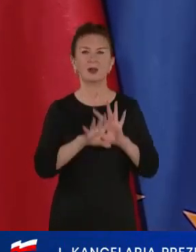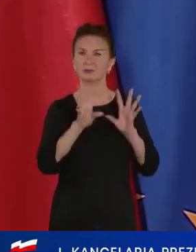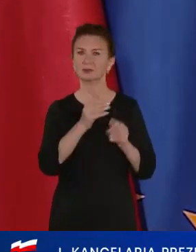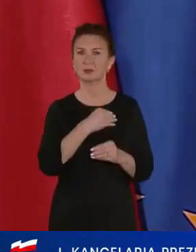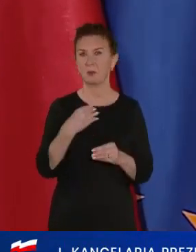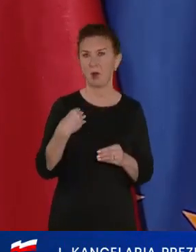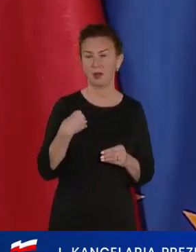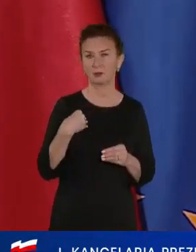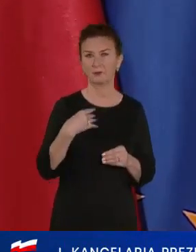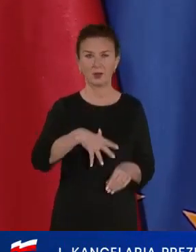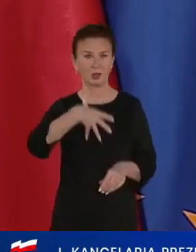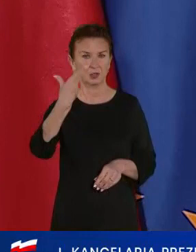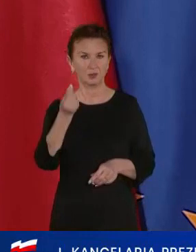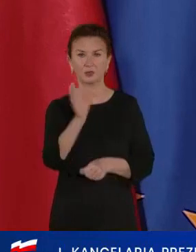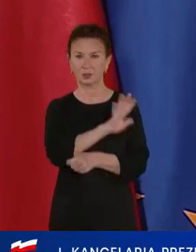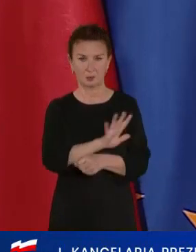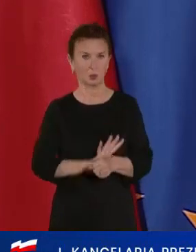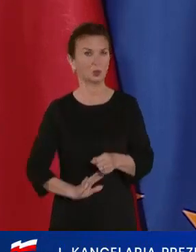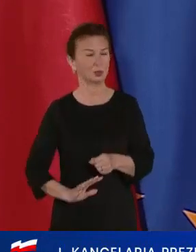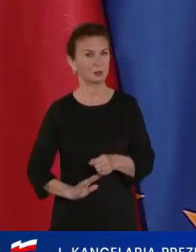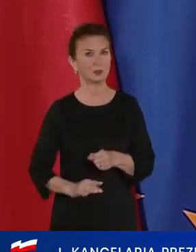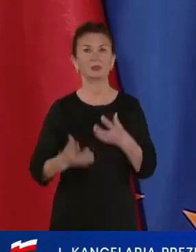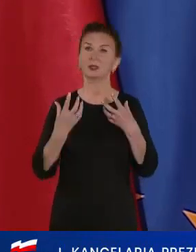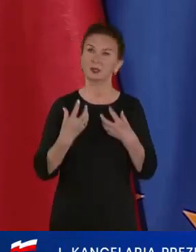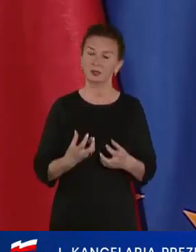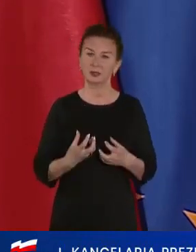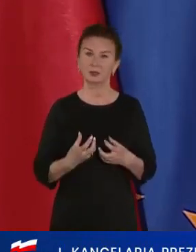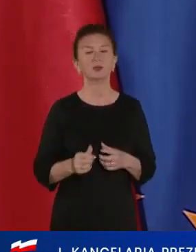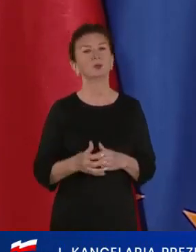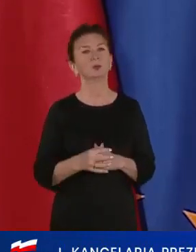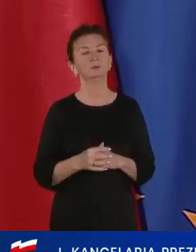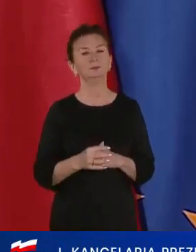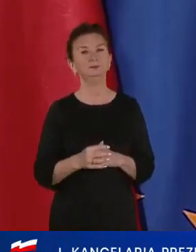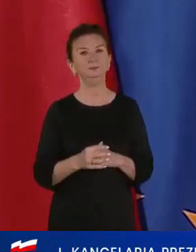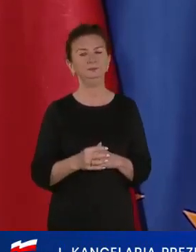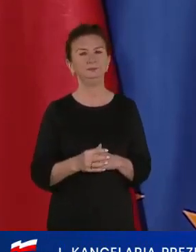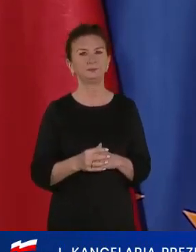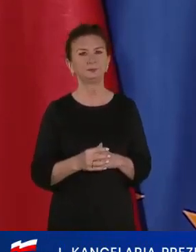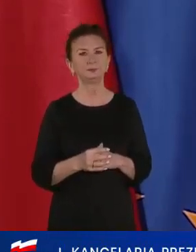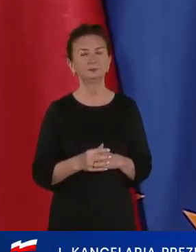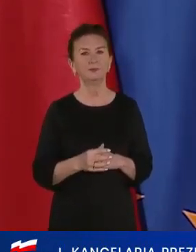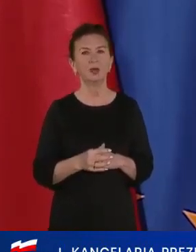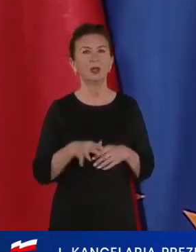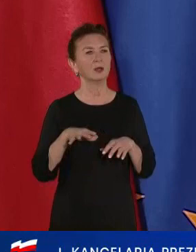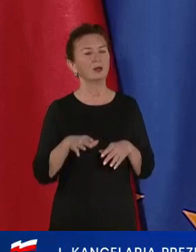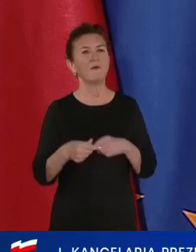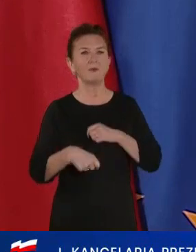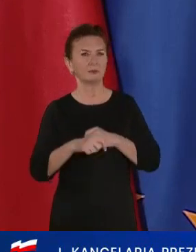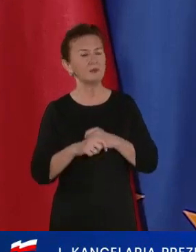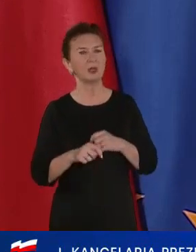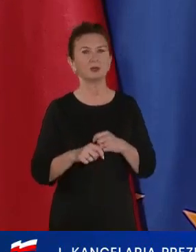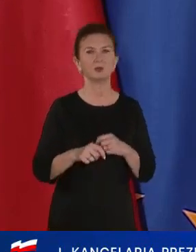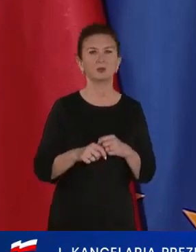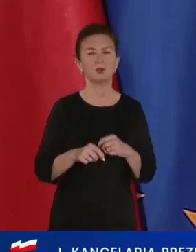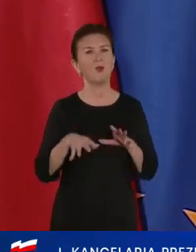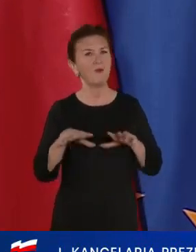w trakcie roku święta Bożego Narodzenia. Ja chciałbym się w imieniu setek tysięcy polskich przedsiębiorców, czuję